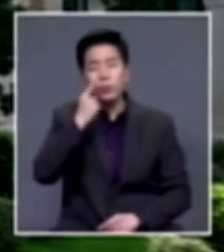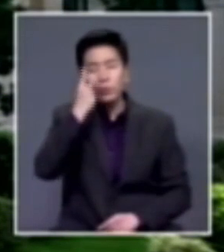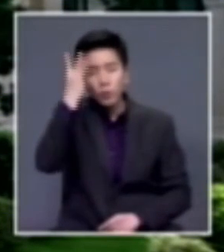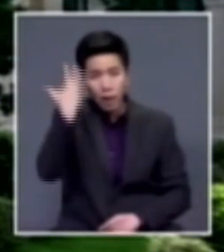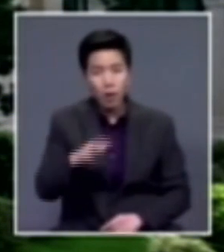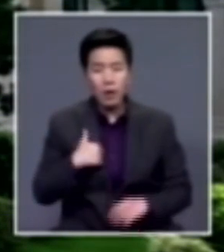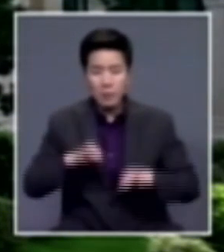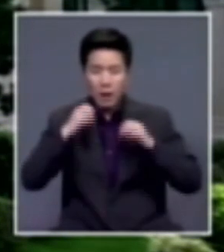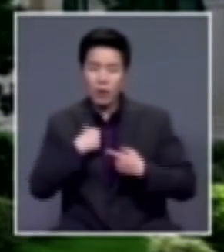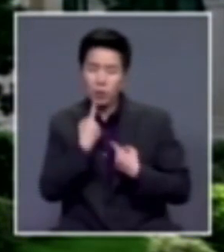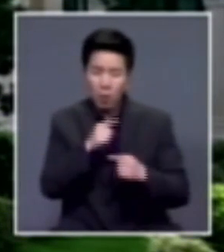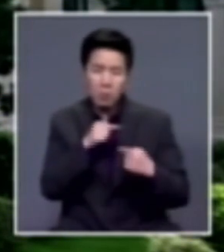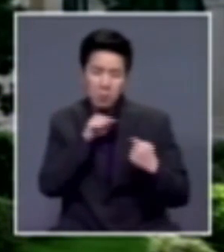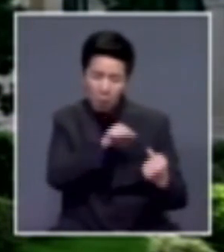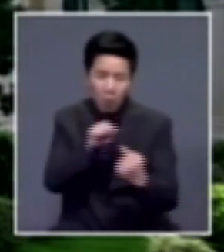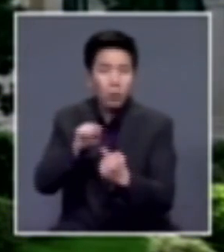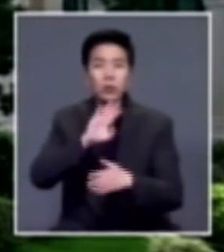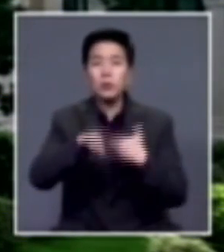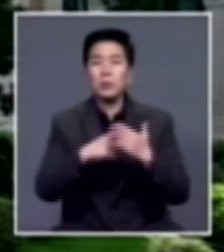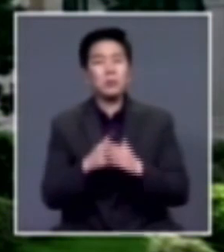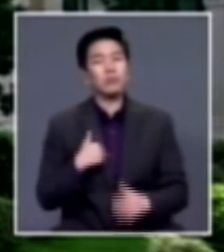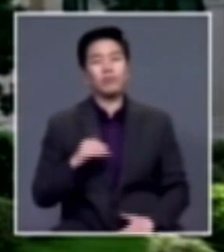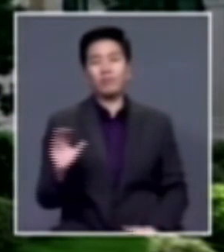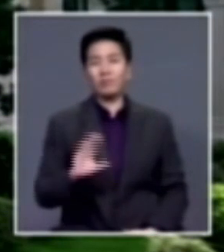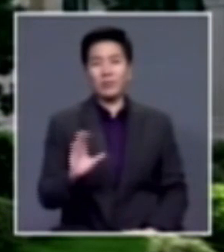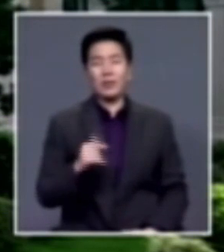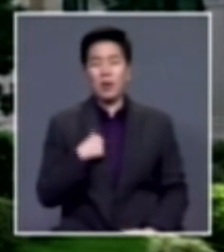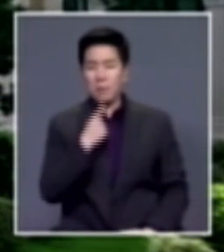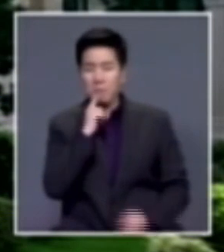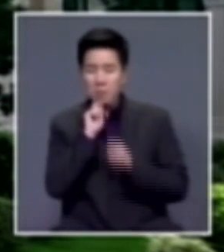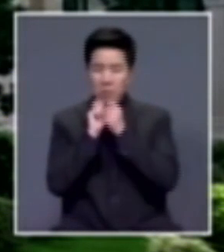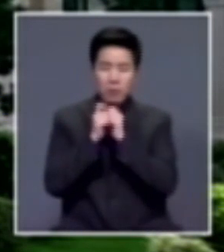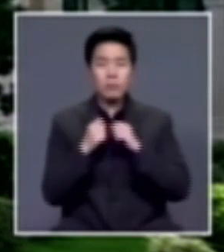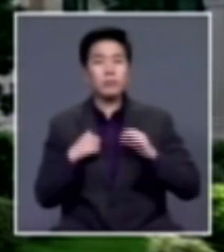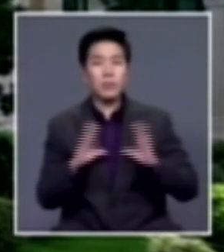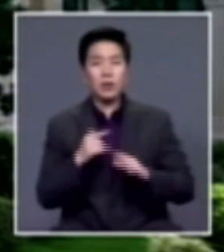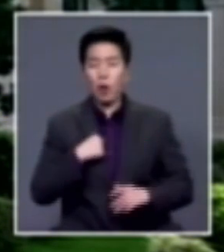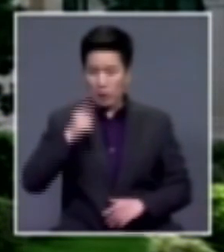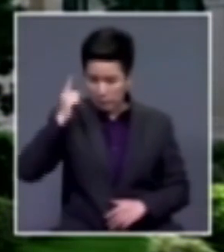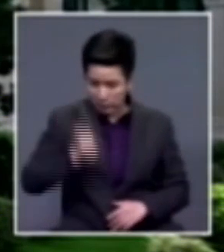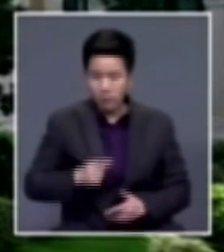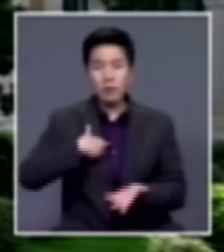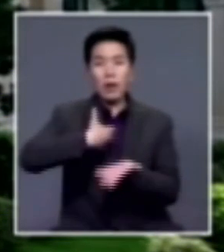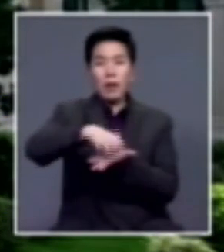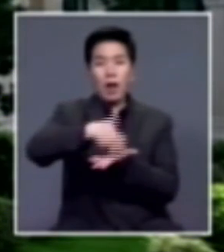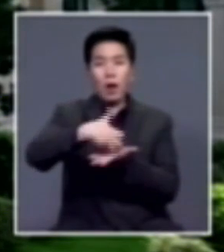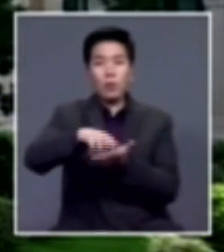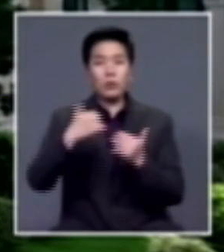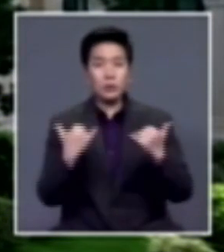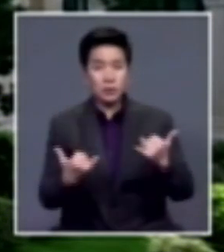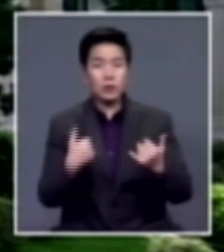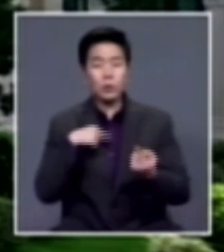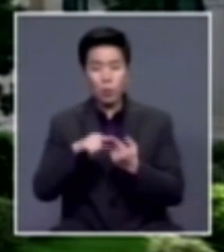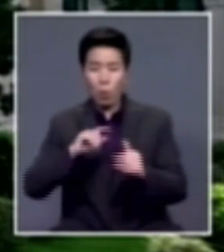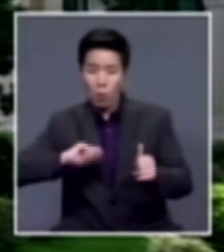าลก็ไม่สามารถจะไปตอบโต้ในทุกประเด็นนะเราพูดบิดเบือนอะไรไม่ได้เราต้องพูดในข้อเท็จจริงนะครับเรื่อง